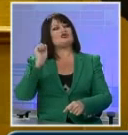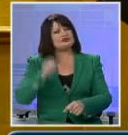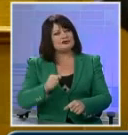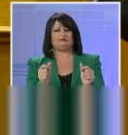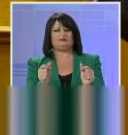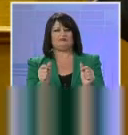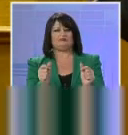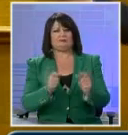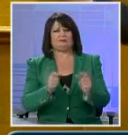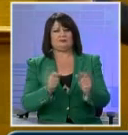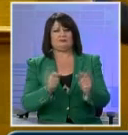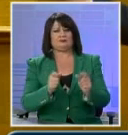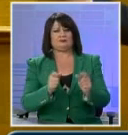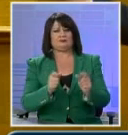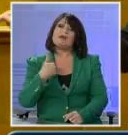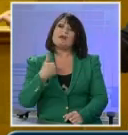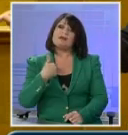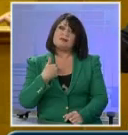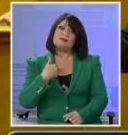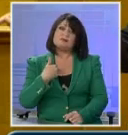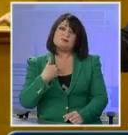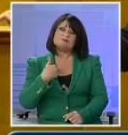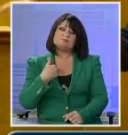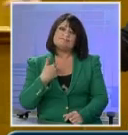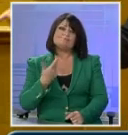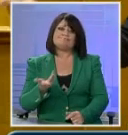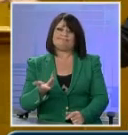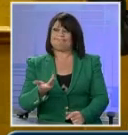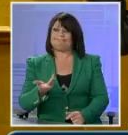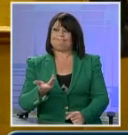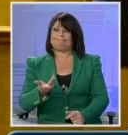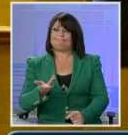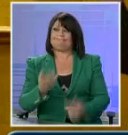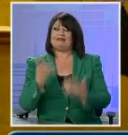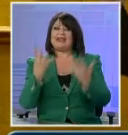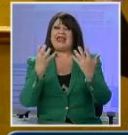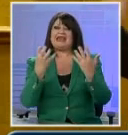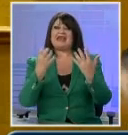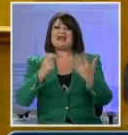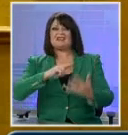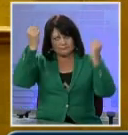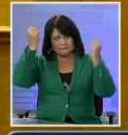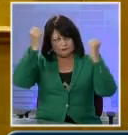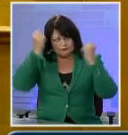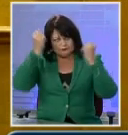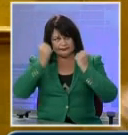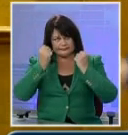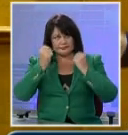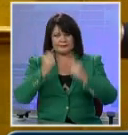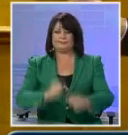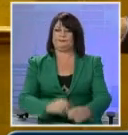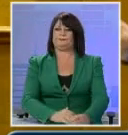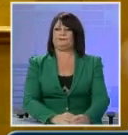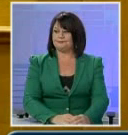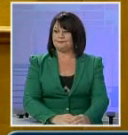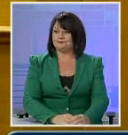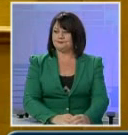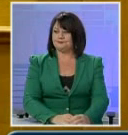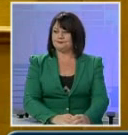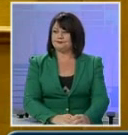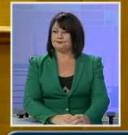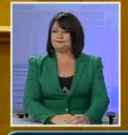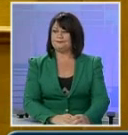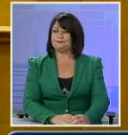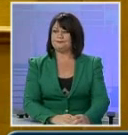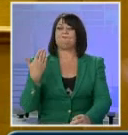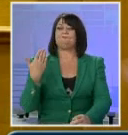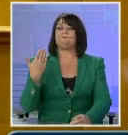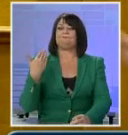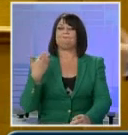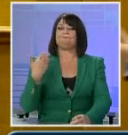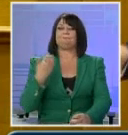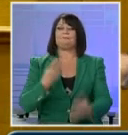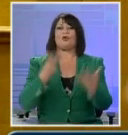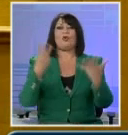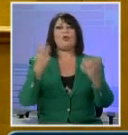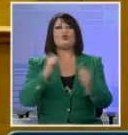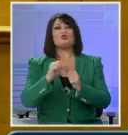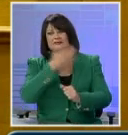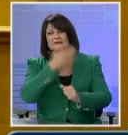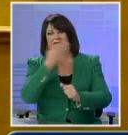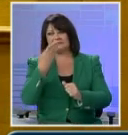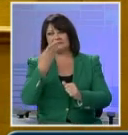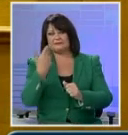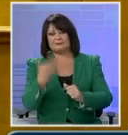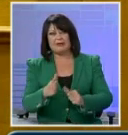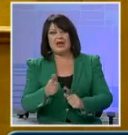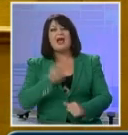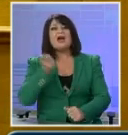στο ΦΕΣ. Γιατί στους 8 μήνες που περάσανε, δυστυχώς η βιωσιμότητα του χρέους επιδεινώθηκε. Αφενός